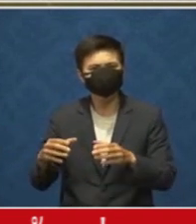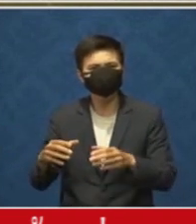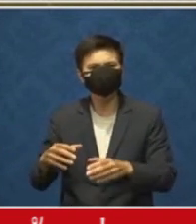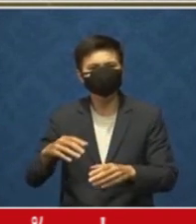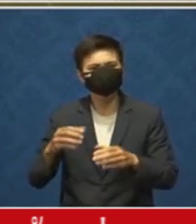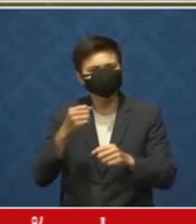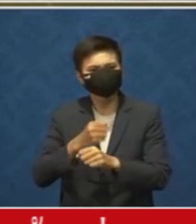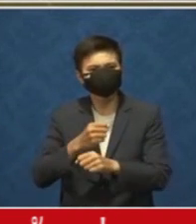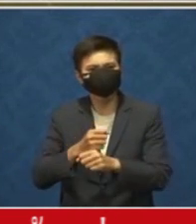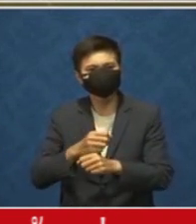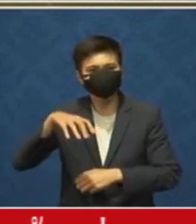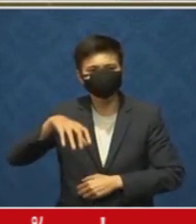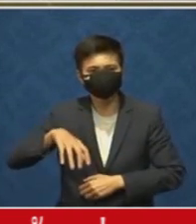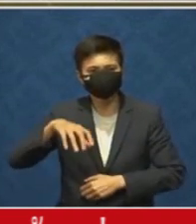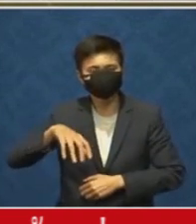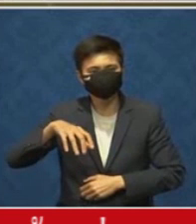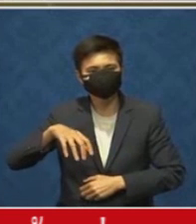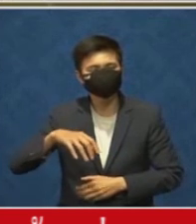ต่อไปหน้าที่9ครับ